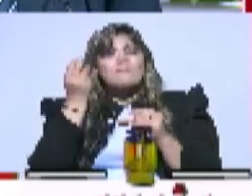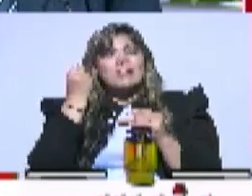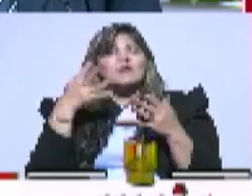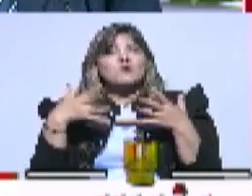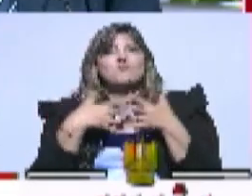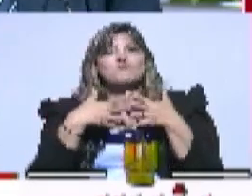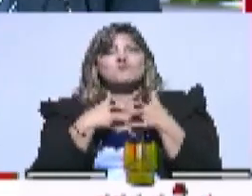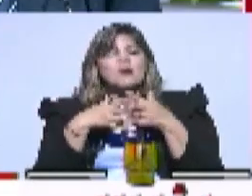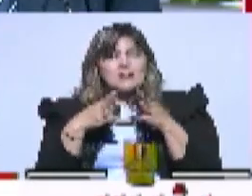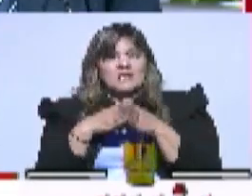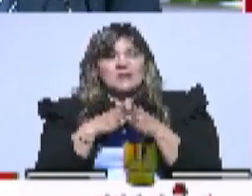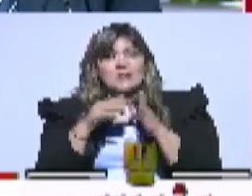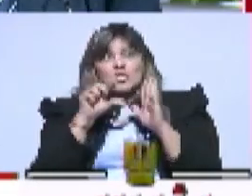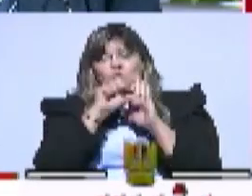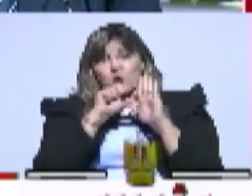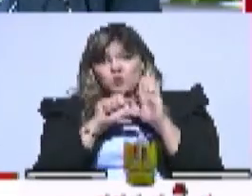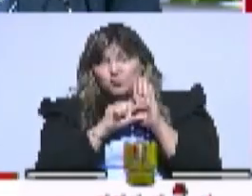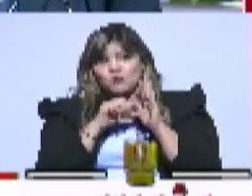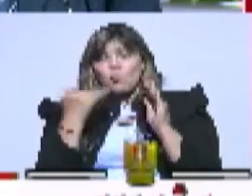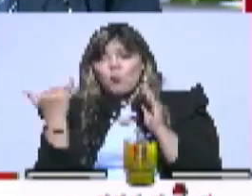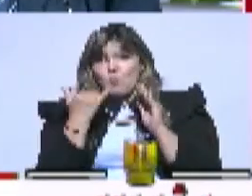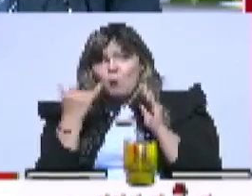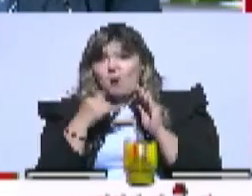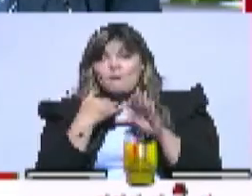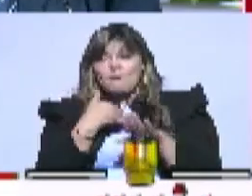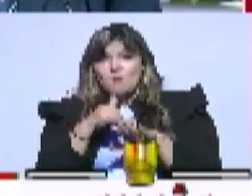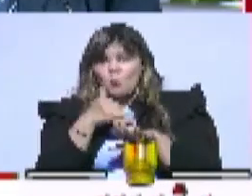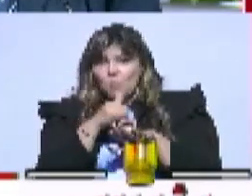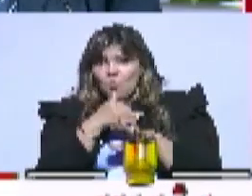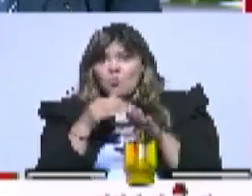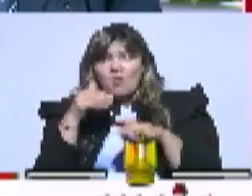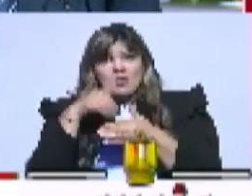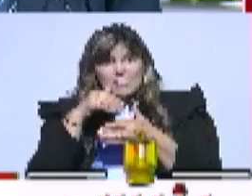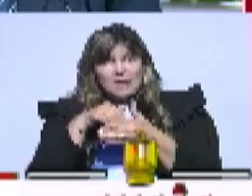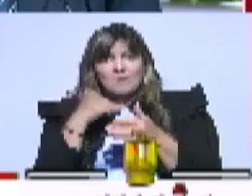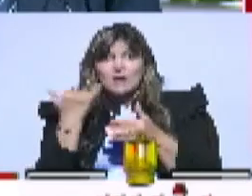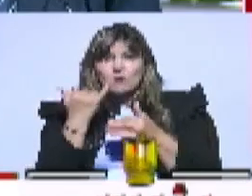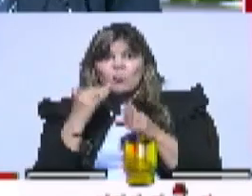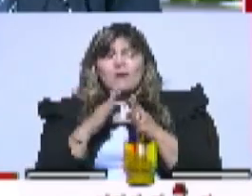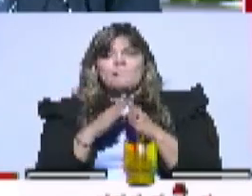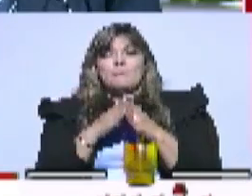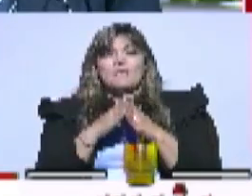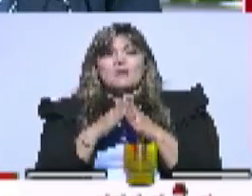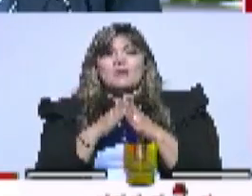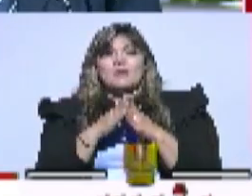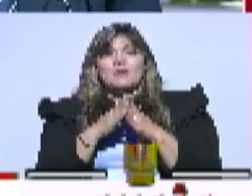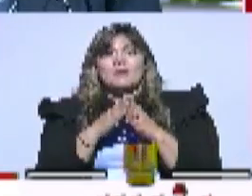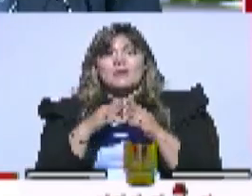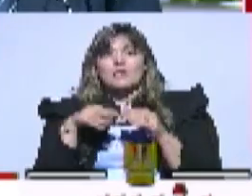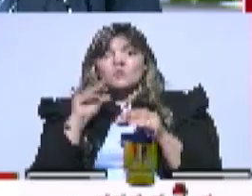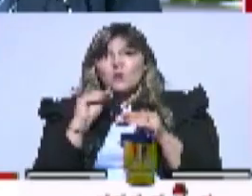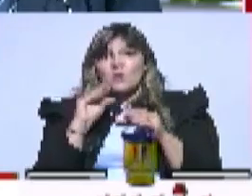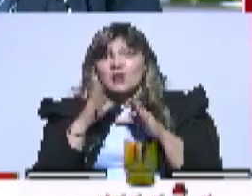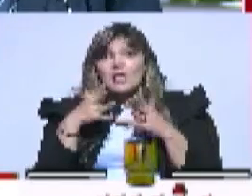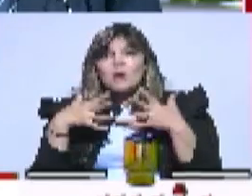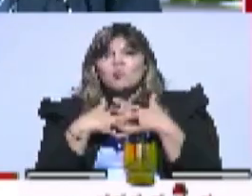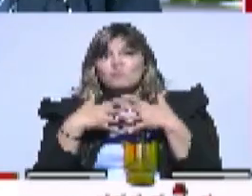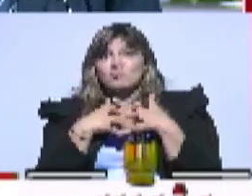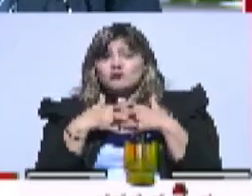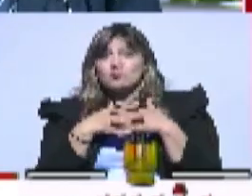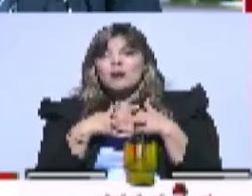طبعا الدستور مهم ومراحل الانتخابات مهمة، لكن عقبال ما المداخلة تجهز خليني أروح مع حضرتك